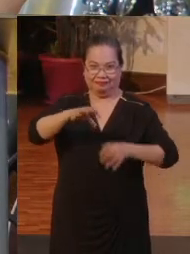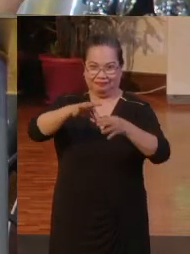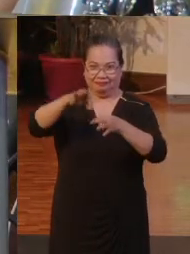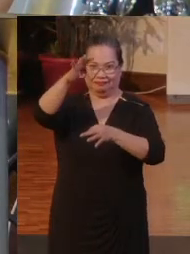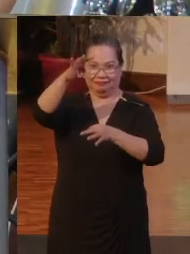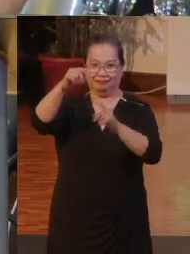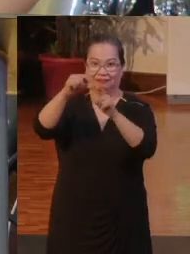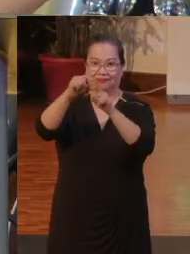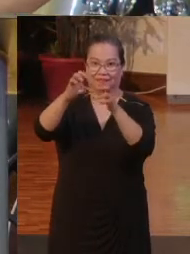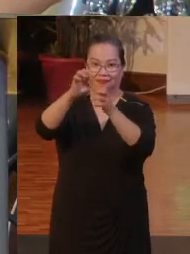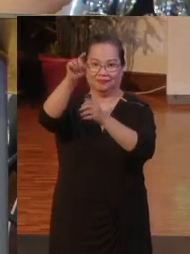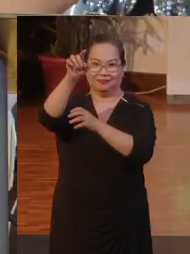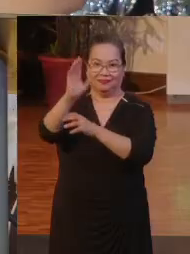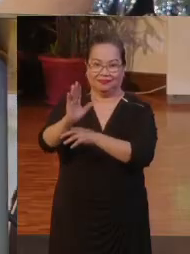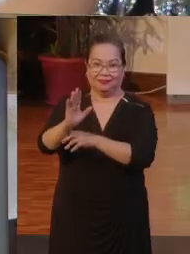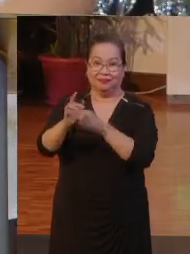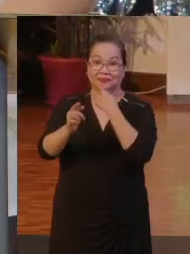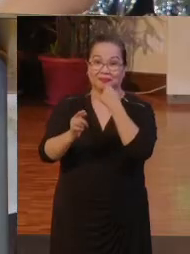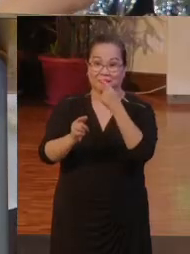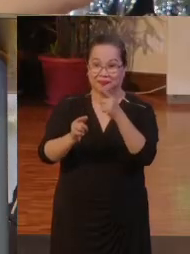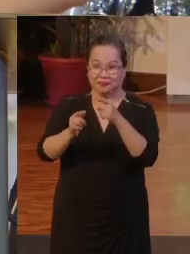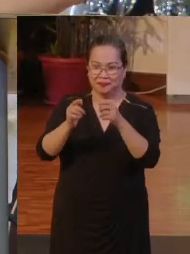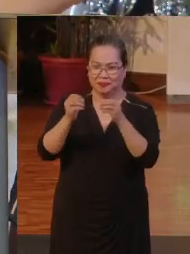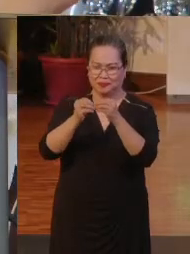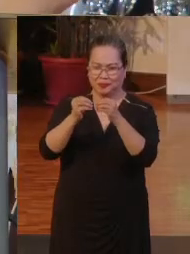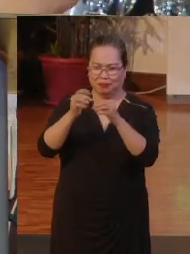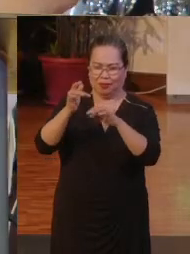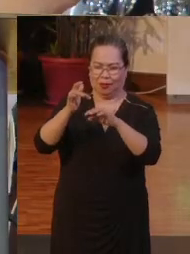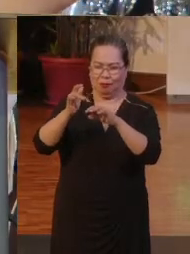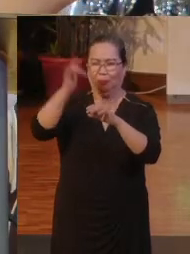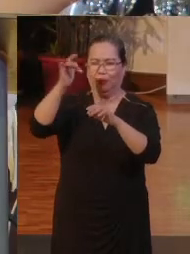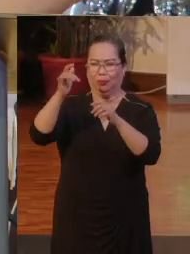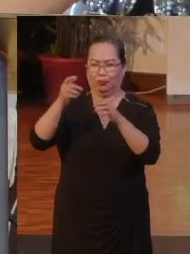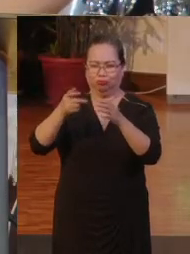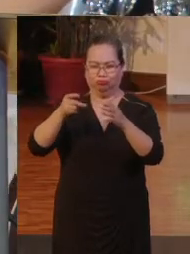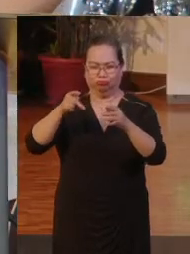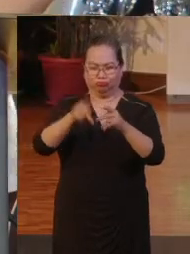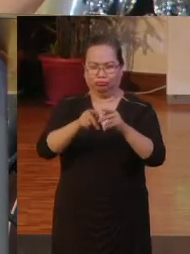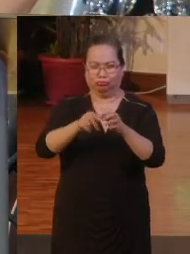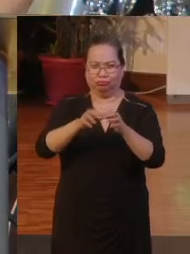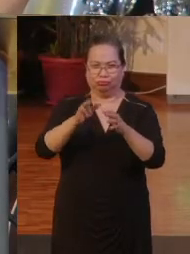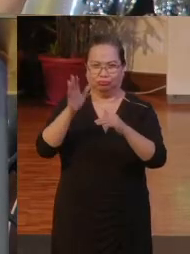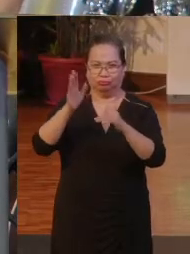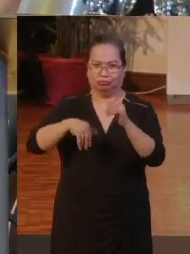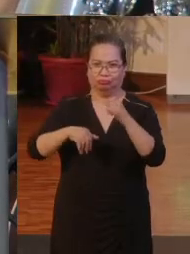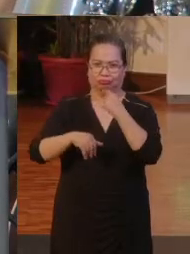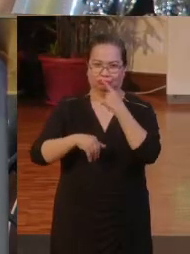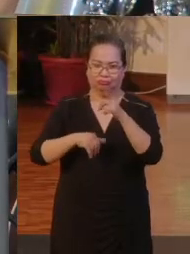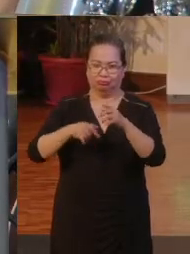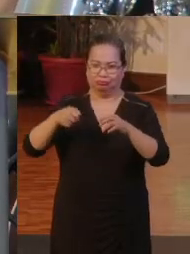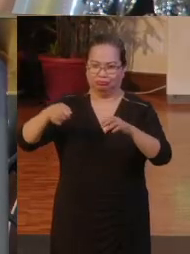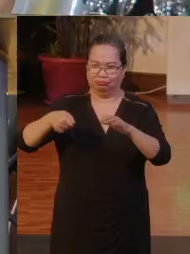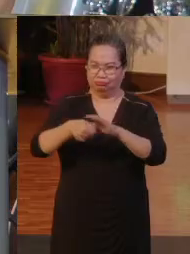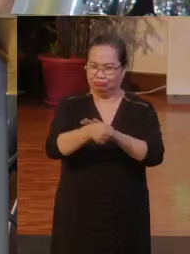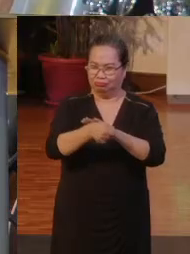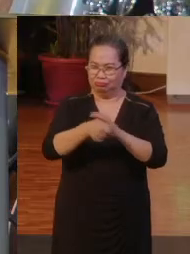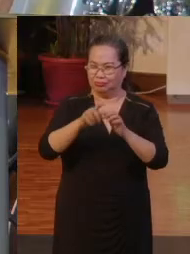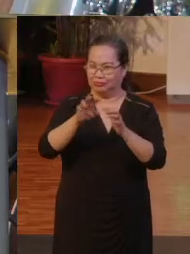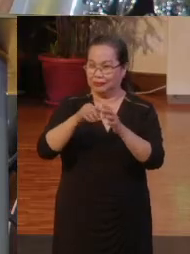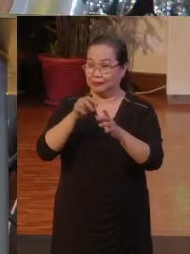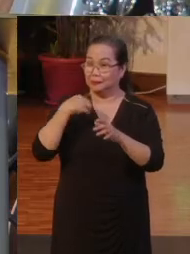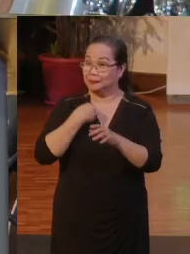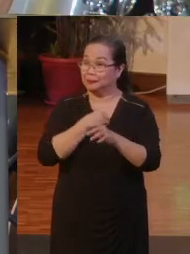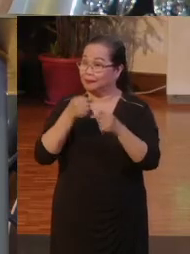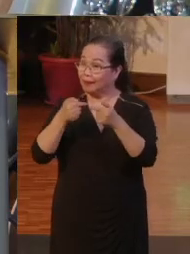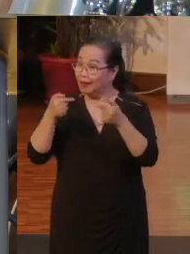salita ng Diyos. Nang sabi niya is sharper than a two-edged sword sa Hebrews 2:12. Cutting through bone and marrow into the